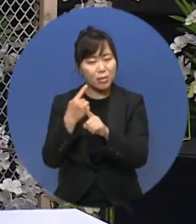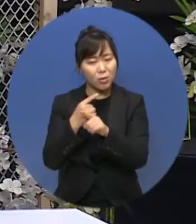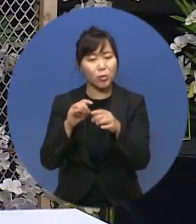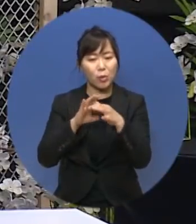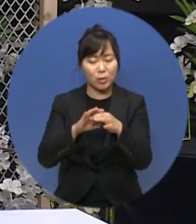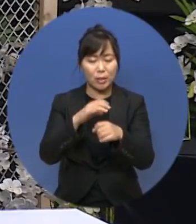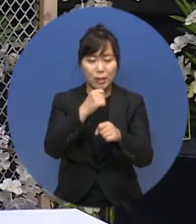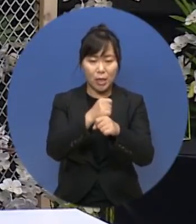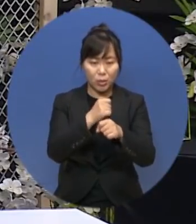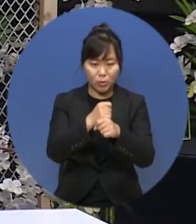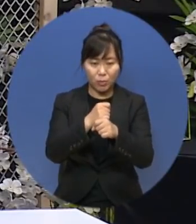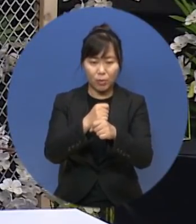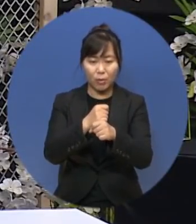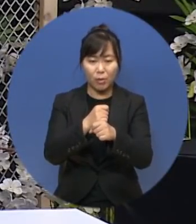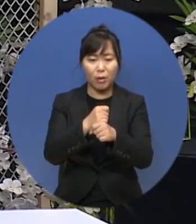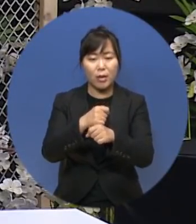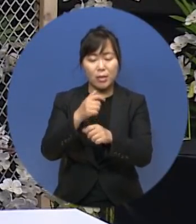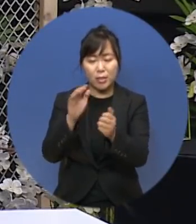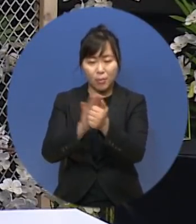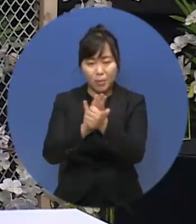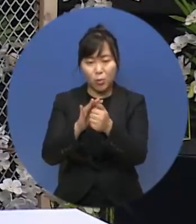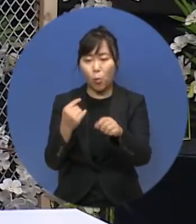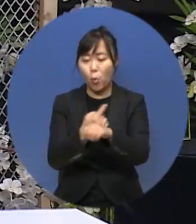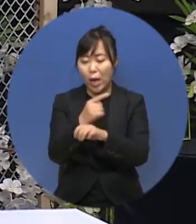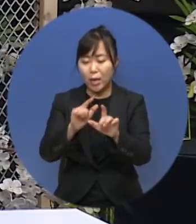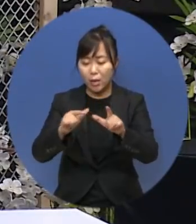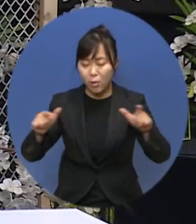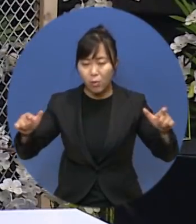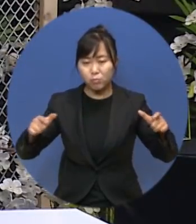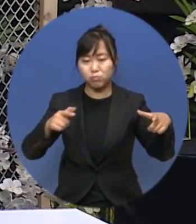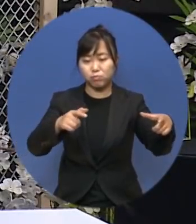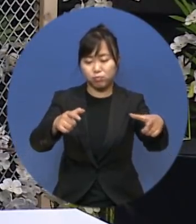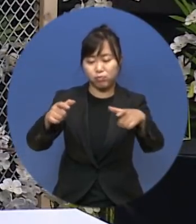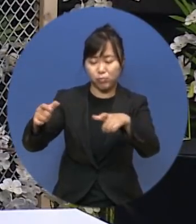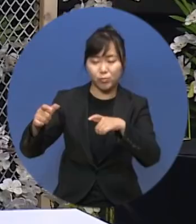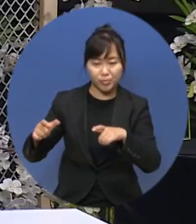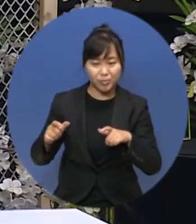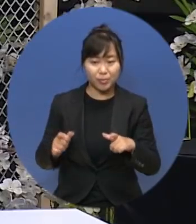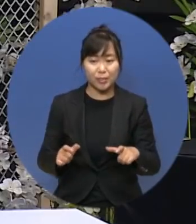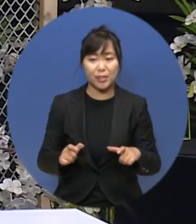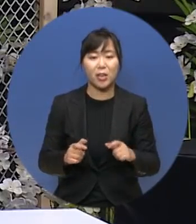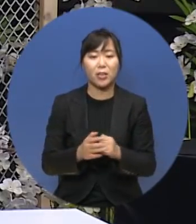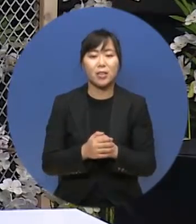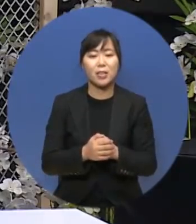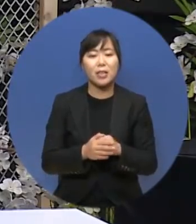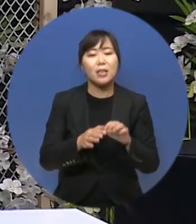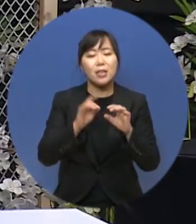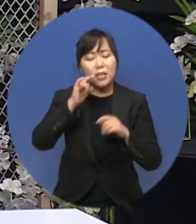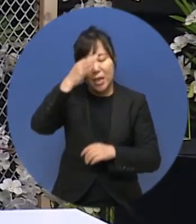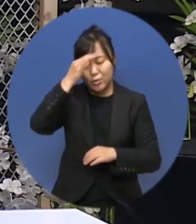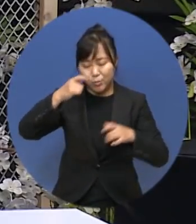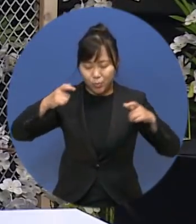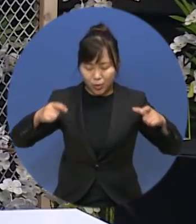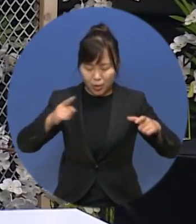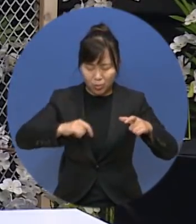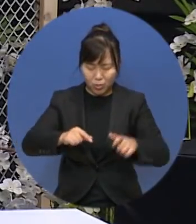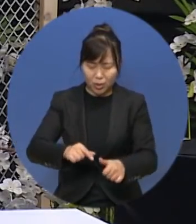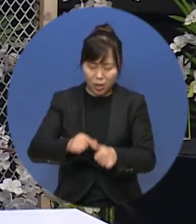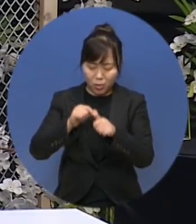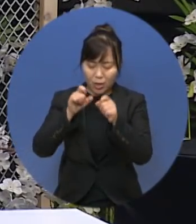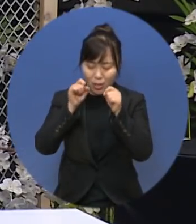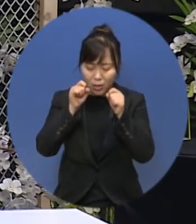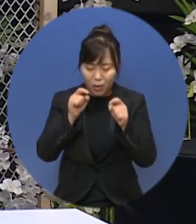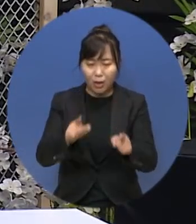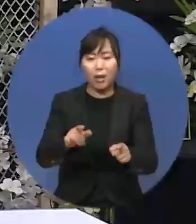통해서 제조, 생산, 서비스업 외에 여러 다양한 분야에서 예술 분야에서도 채용의